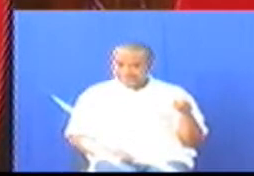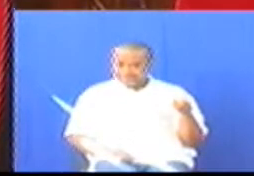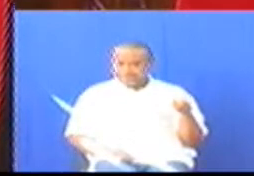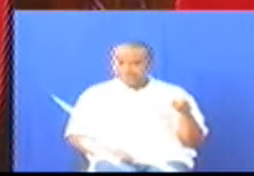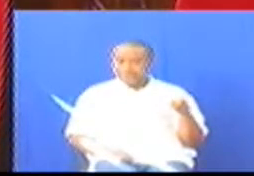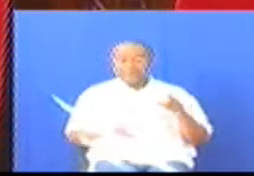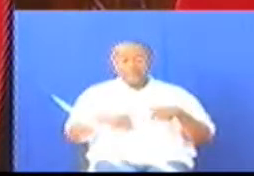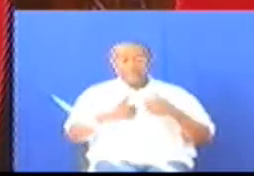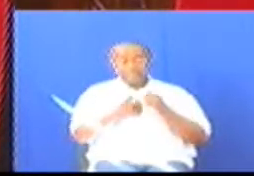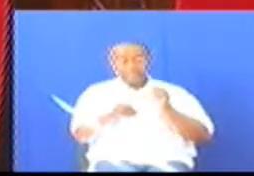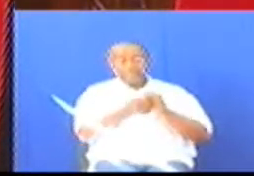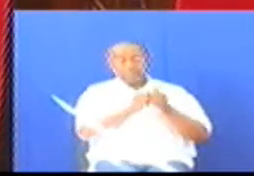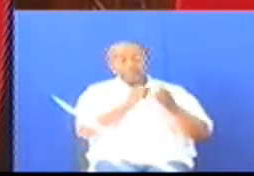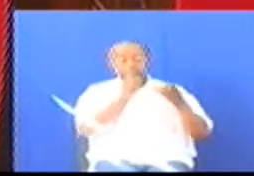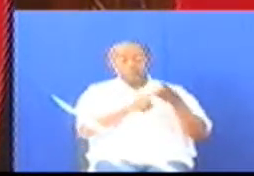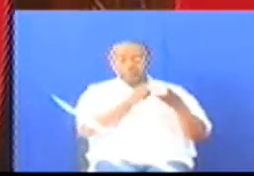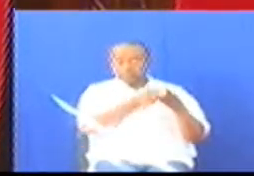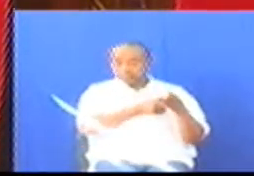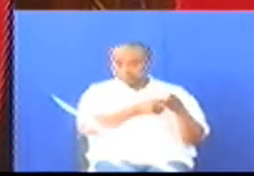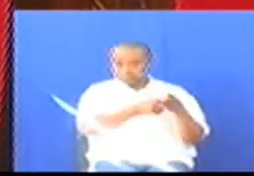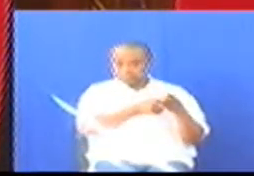Lakini jambo la tatu